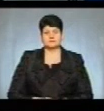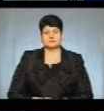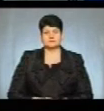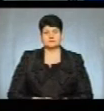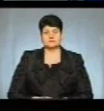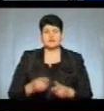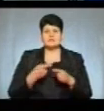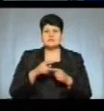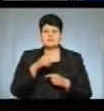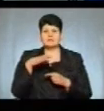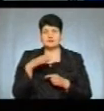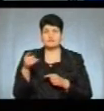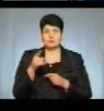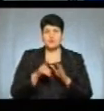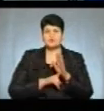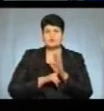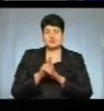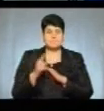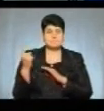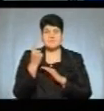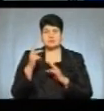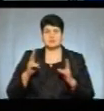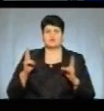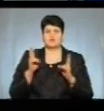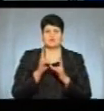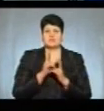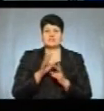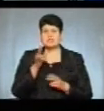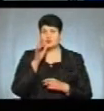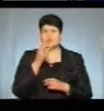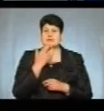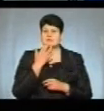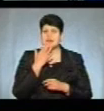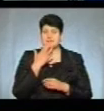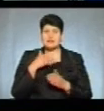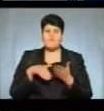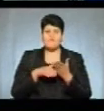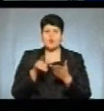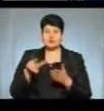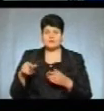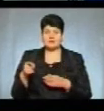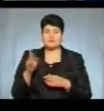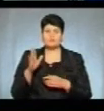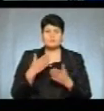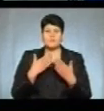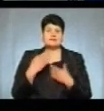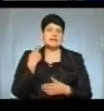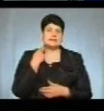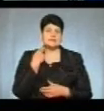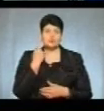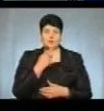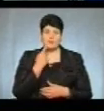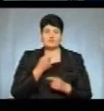У ці хвилини у Тернополі розпочинається перша зустріч іноземних волонтерів з тернополянами, які спілкуватимуться англійською мовою.